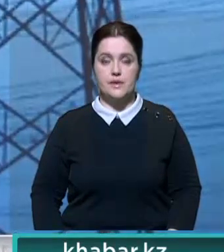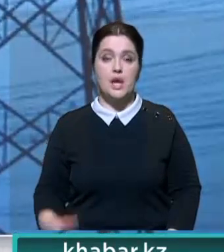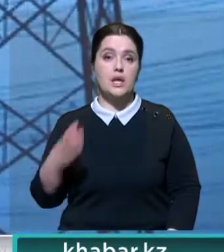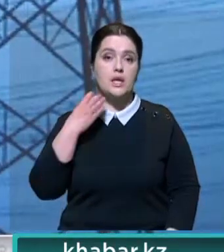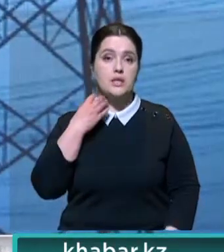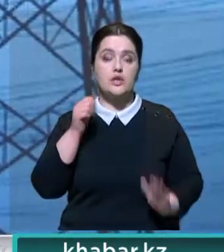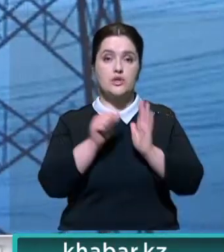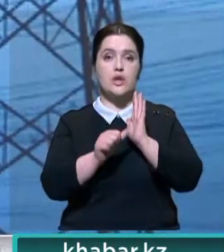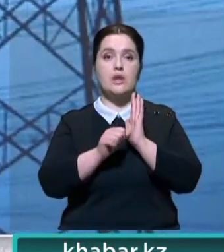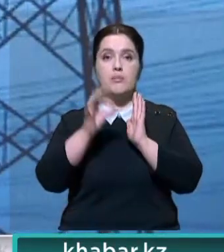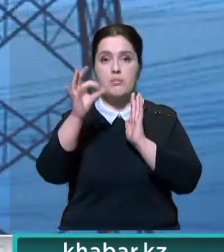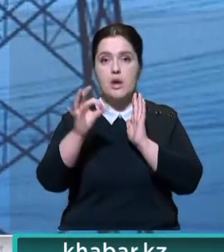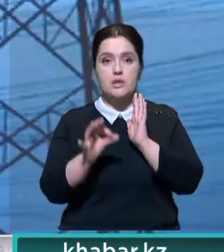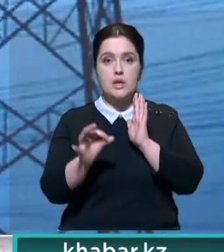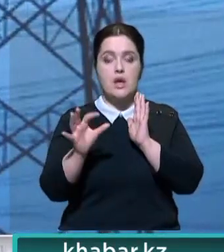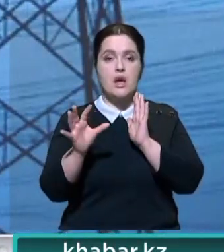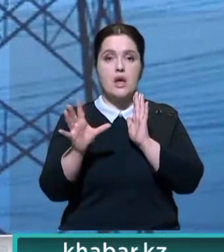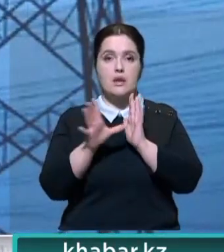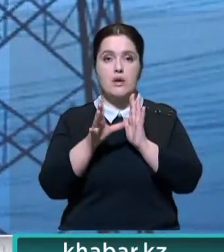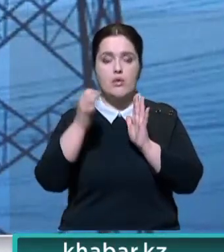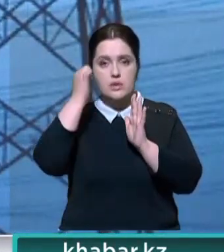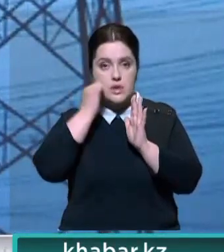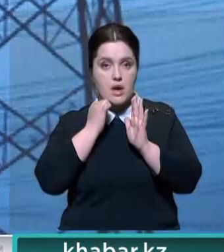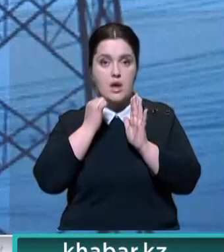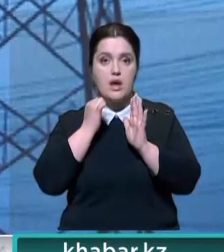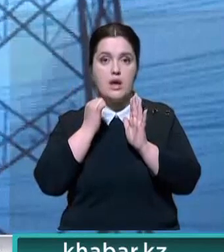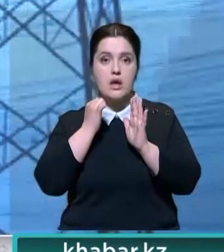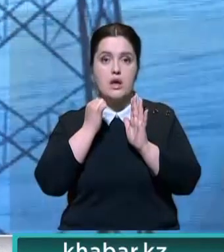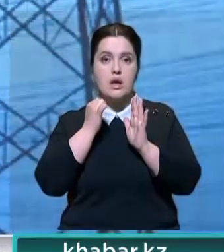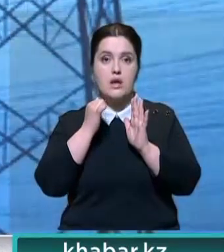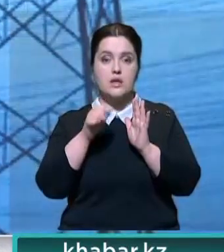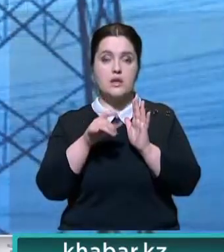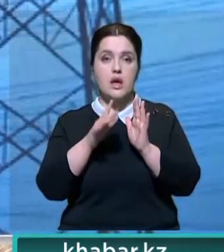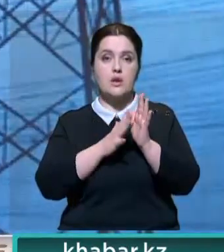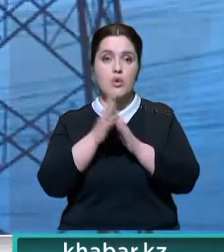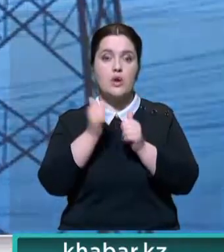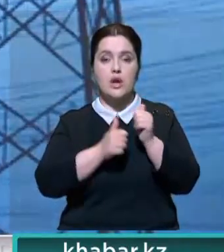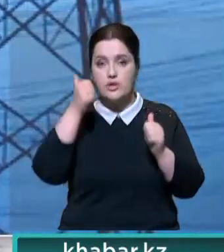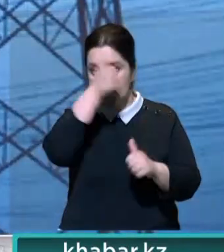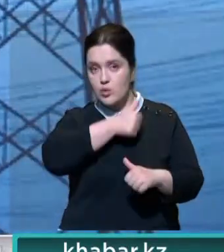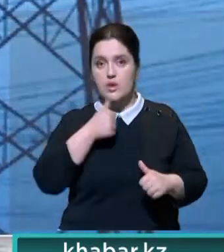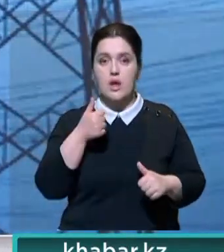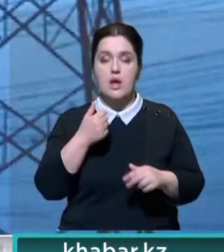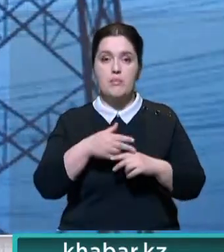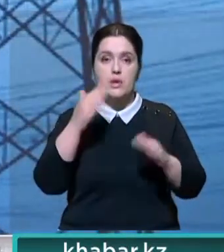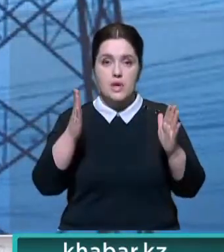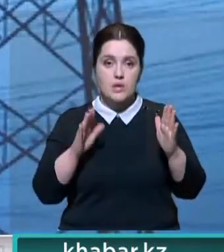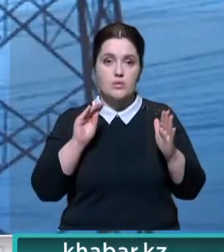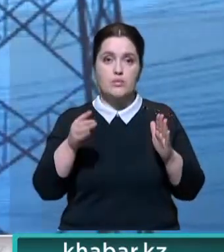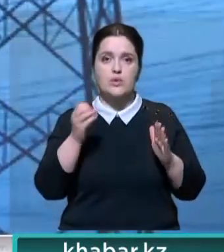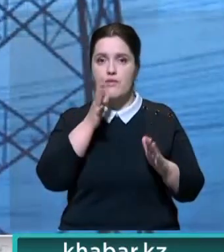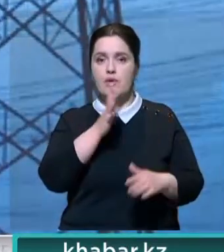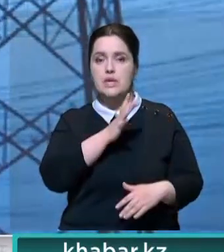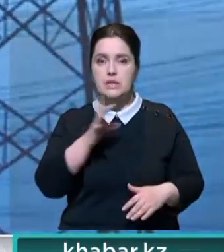В Кызылорде 60% почти линий электропередач устарели, при этом нагрузка на подстанции растет с каждым годом, а многие трансформаторы, установленные